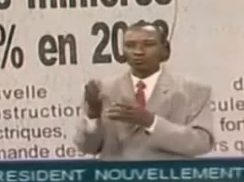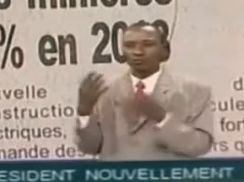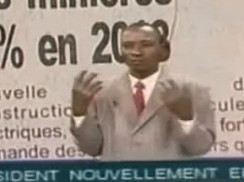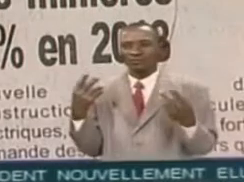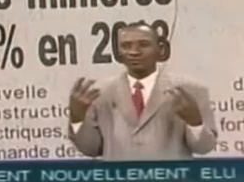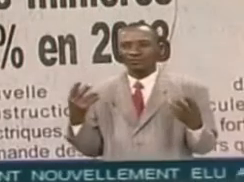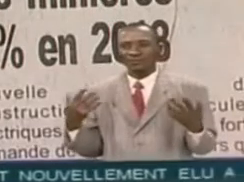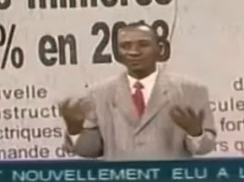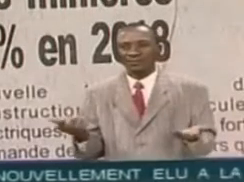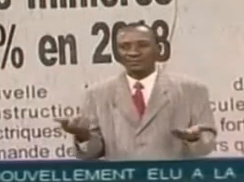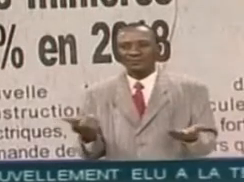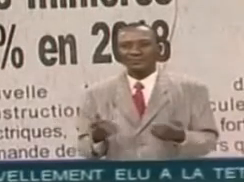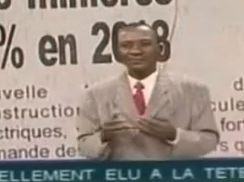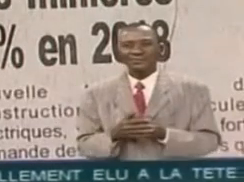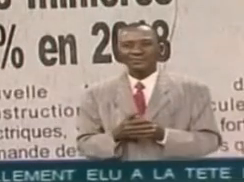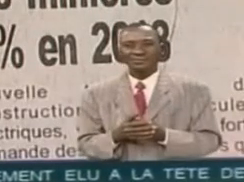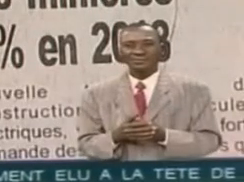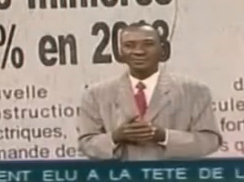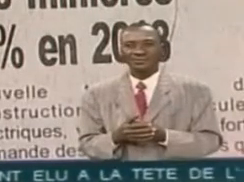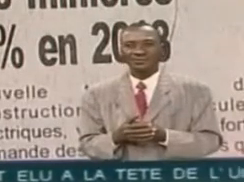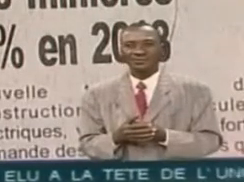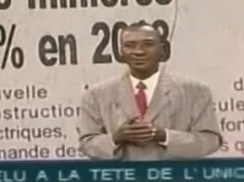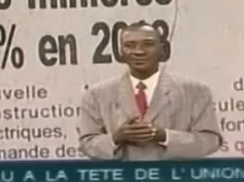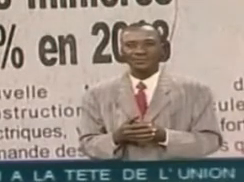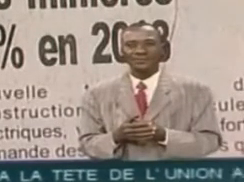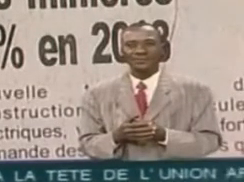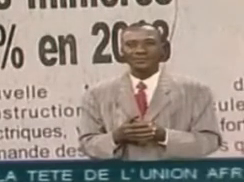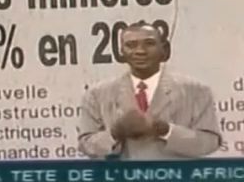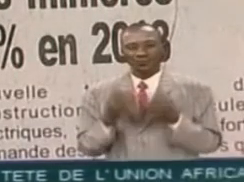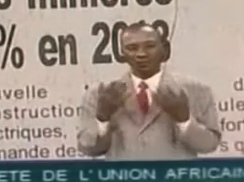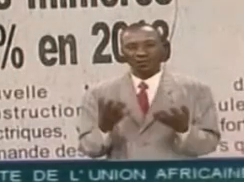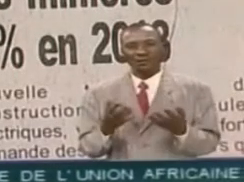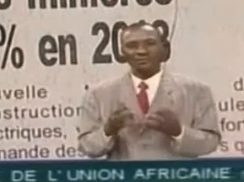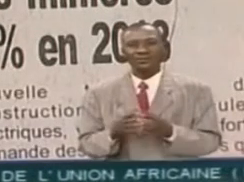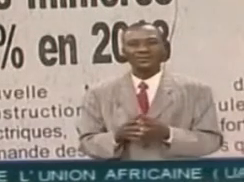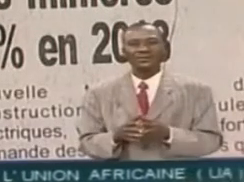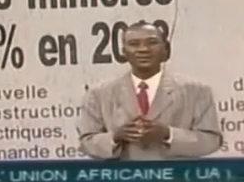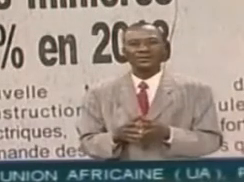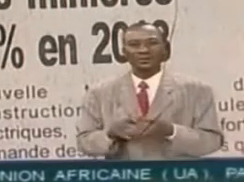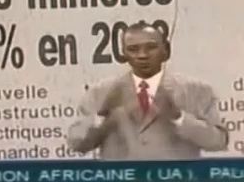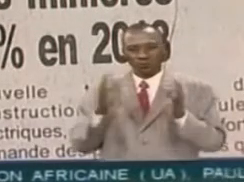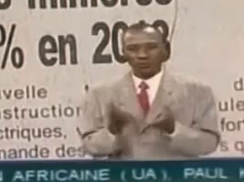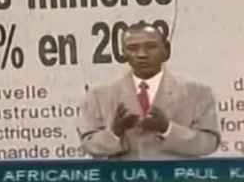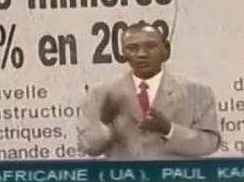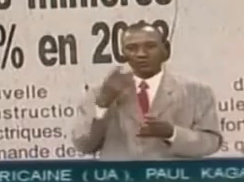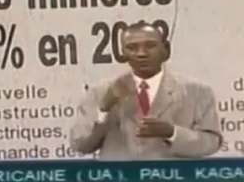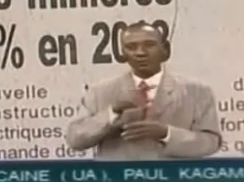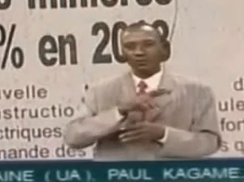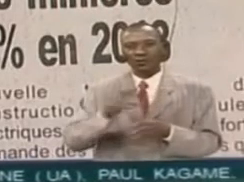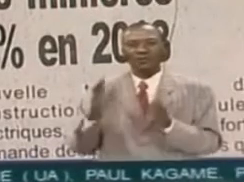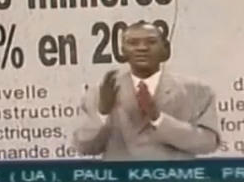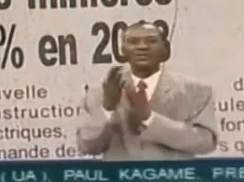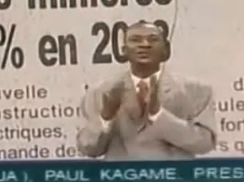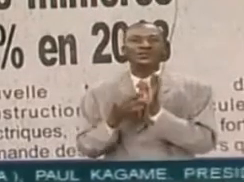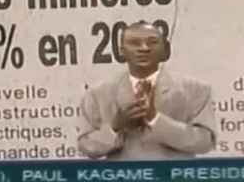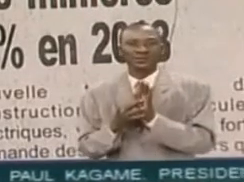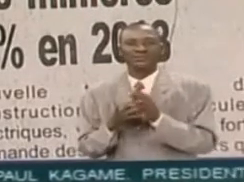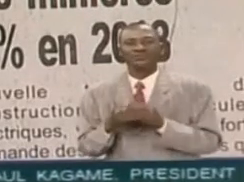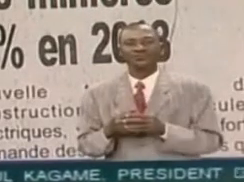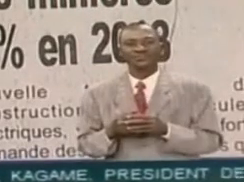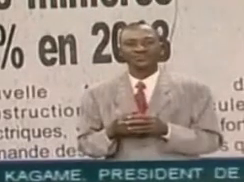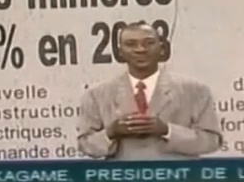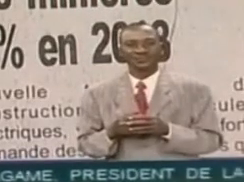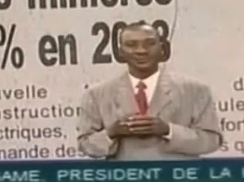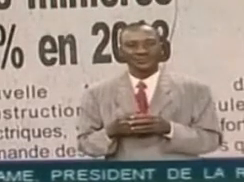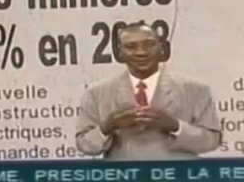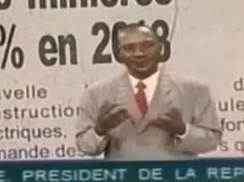des ministres, mais le ministère des Mines s'en est servi pour élaborer son budget 2018. Sur les mêmes lignes, le fonds modérateur rapporte que les